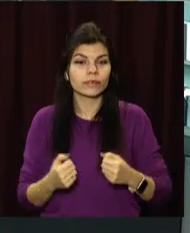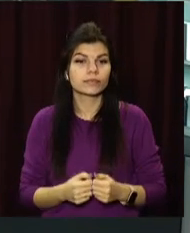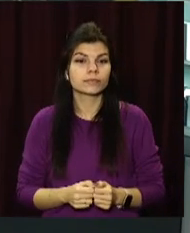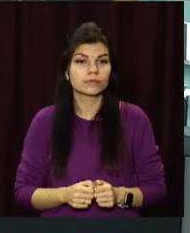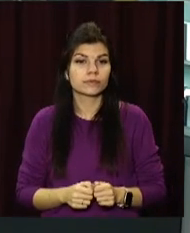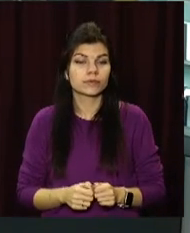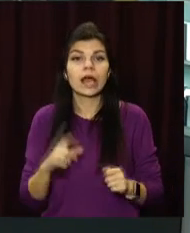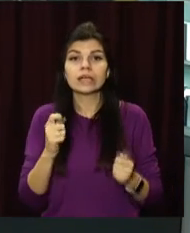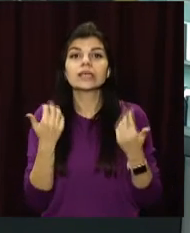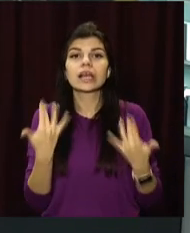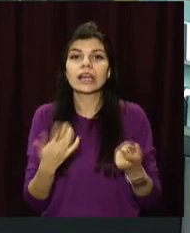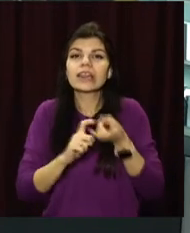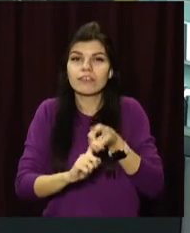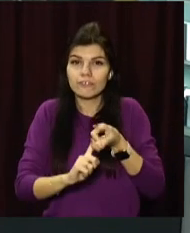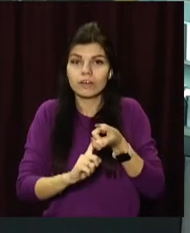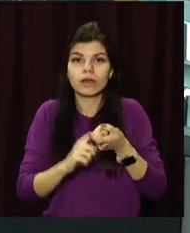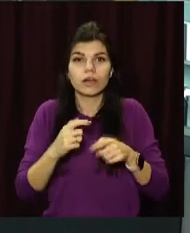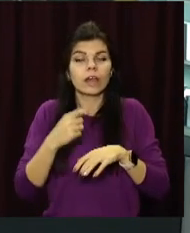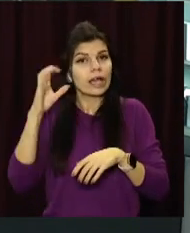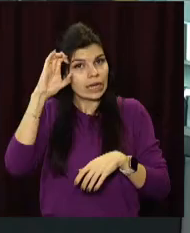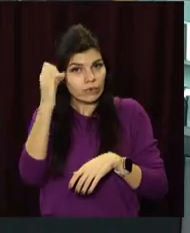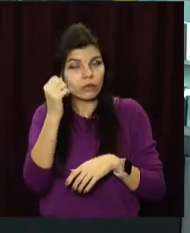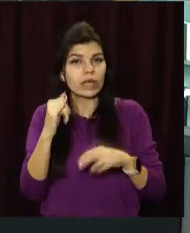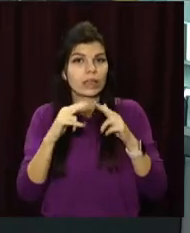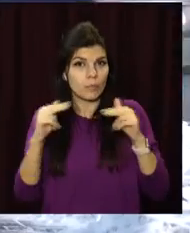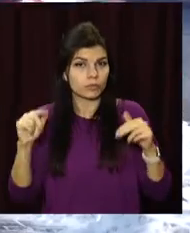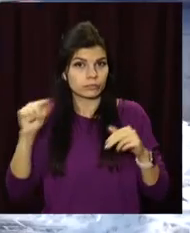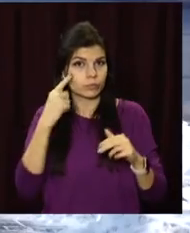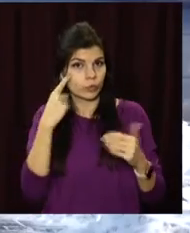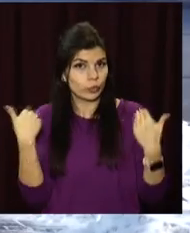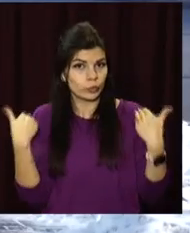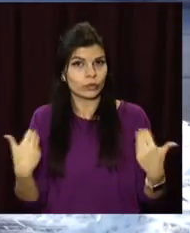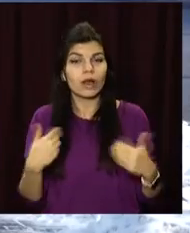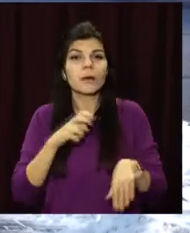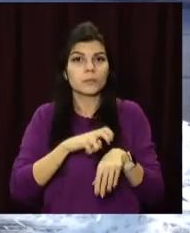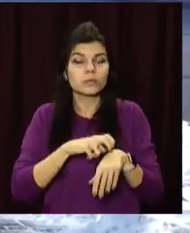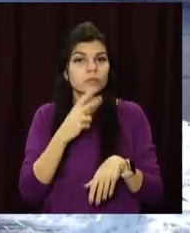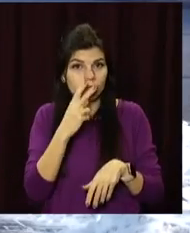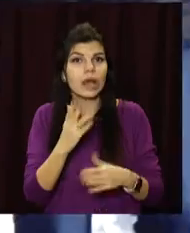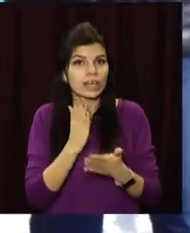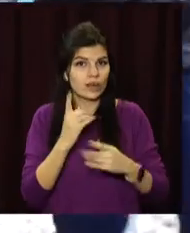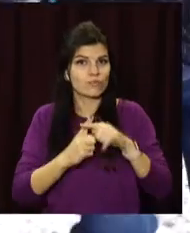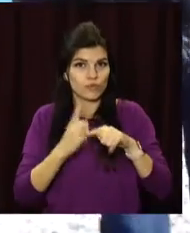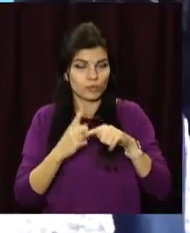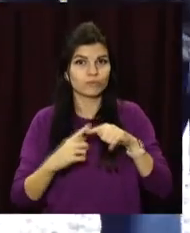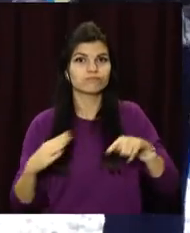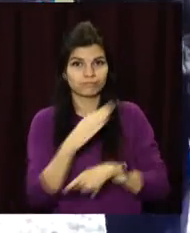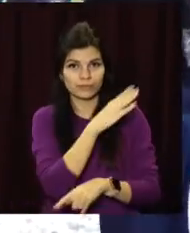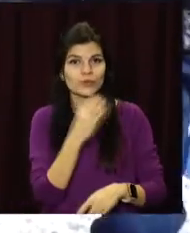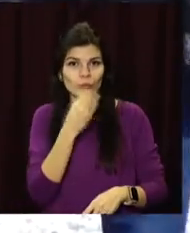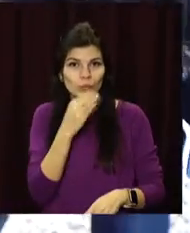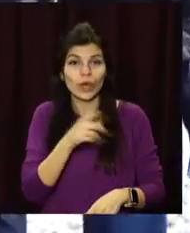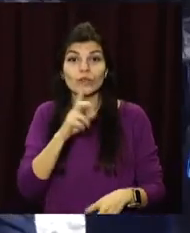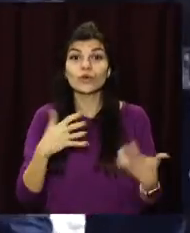обласному департаменті охорони здоров'я. За кількістю інфікованих лідирують Кривий Ріг та Дніпро. Однак, кажуть медики, спостерігають її